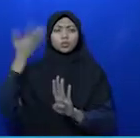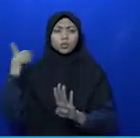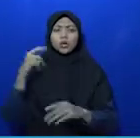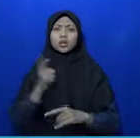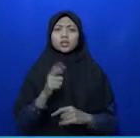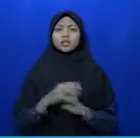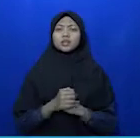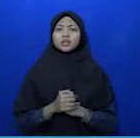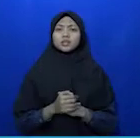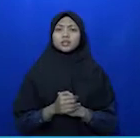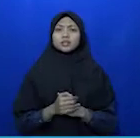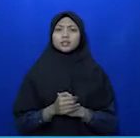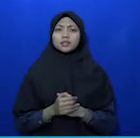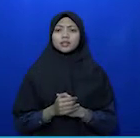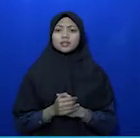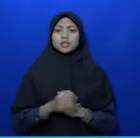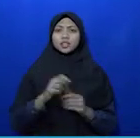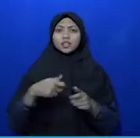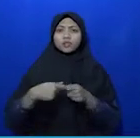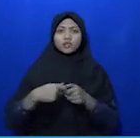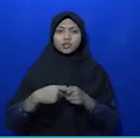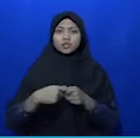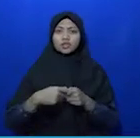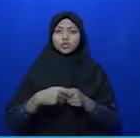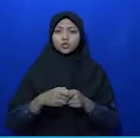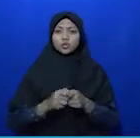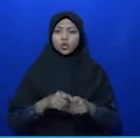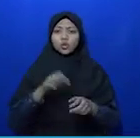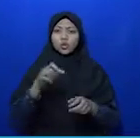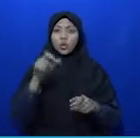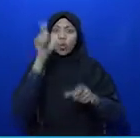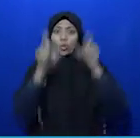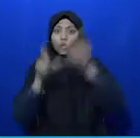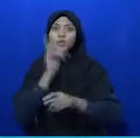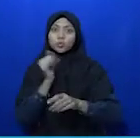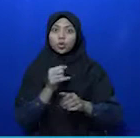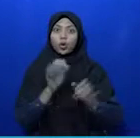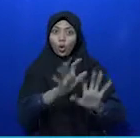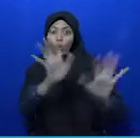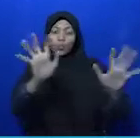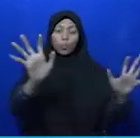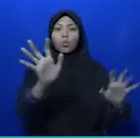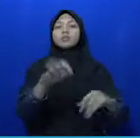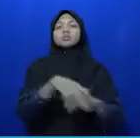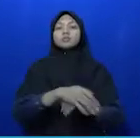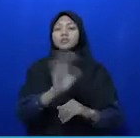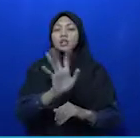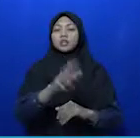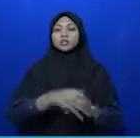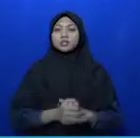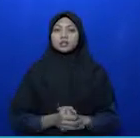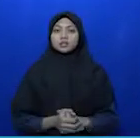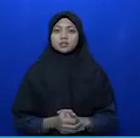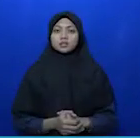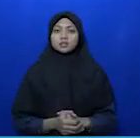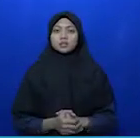itu divestasi enggak ada rame, Pak. Newmont kan divestasi juga yang dulu karena yang membeli daerah pemerintah